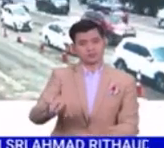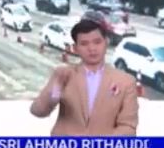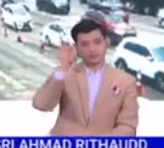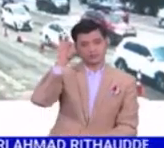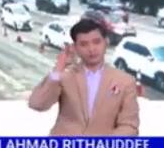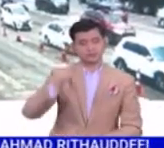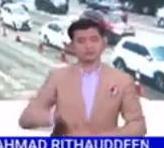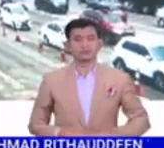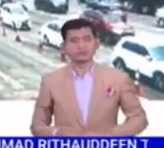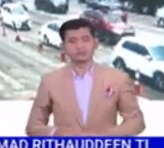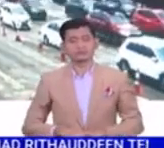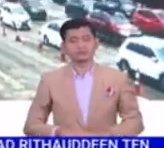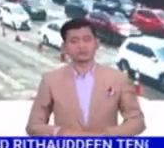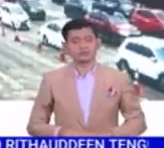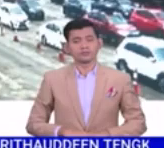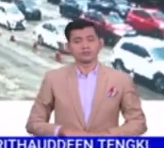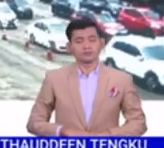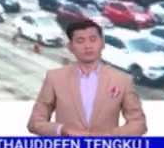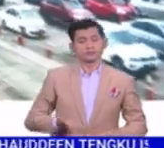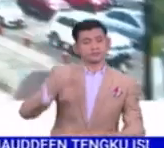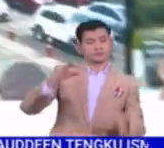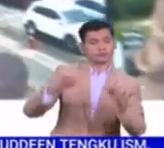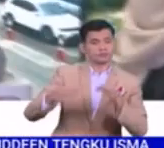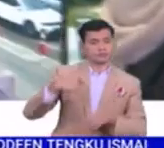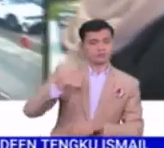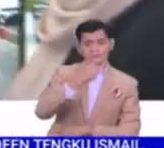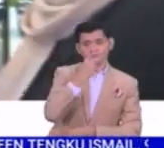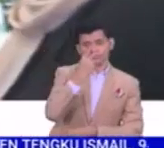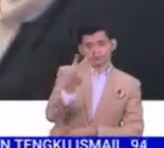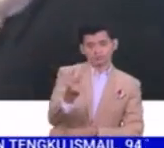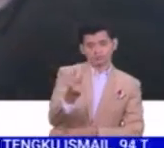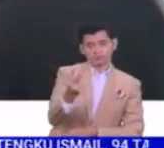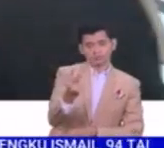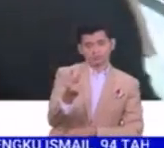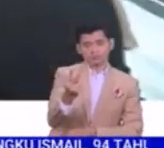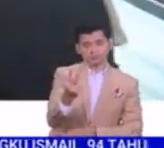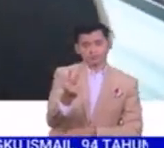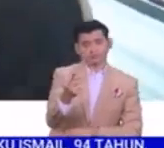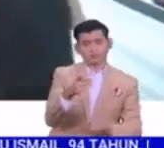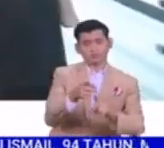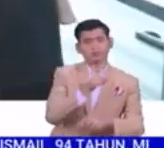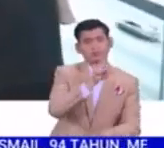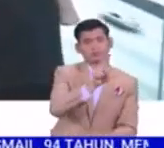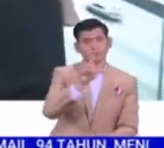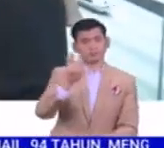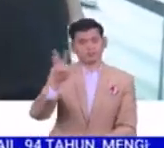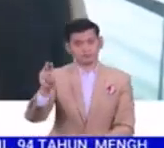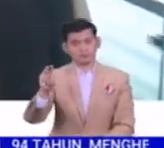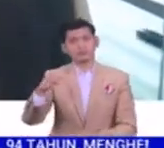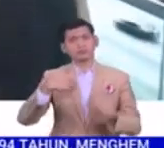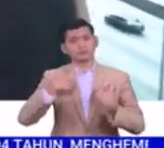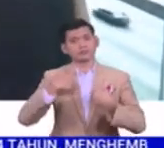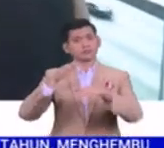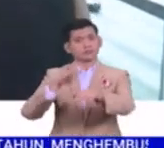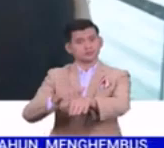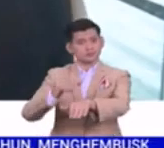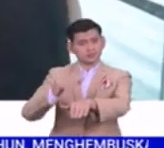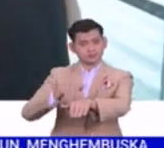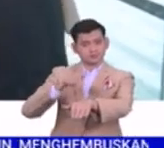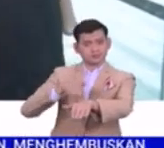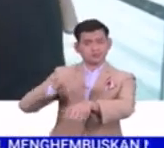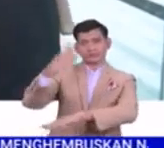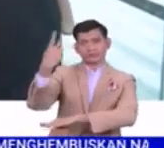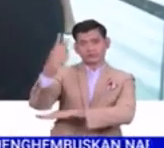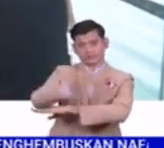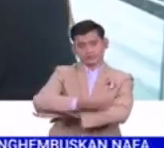Syed, tren aliran trafik kalau mengikut jangkaan daripada pihak LLM sendiri, adakah bertambah atau bagaimana memandangkan kita dalam 2